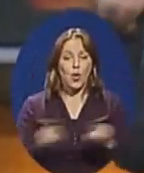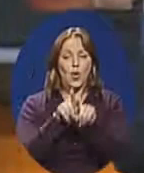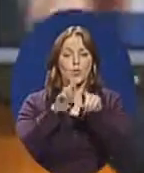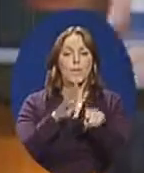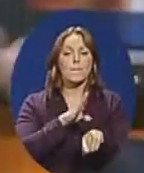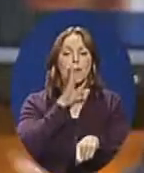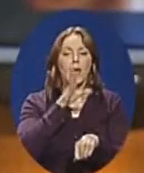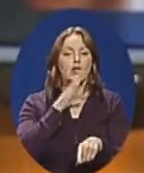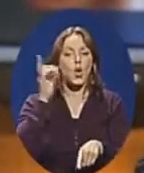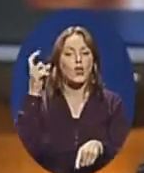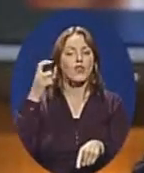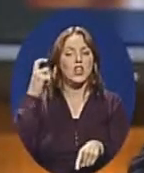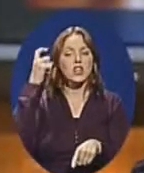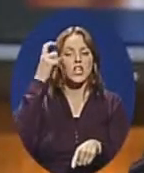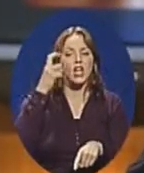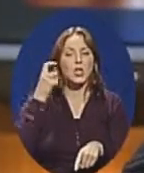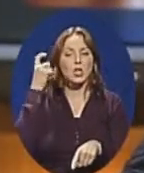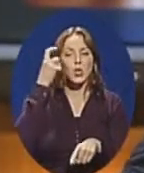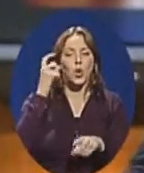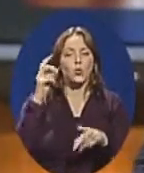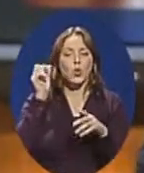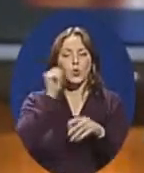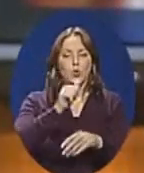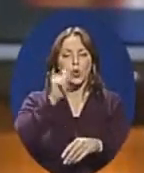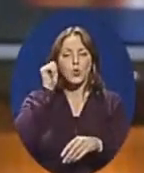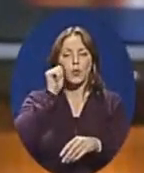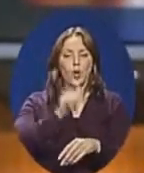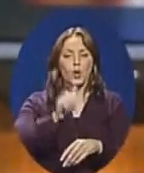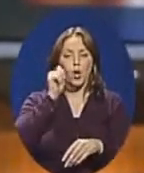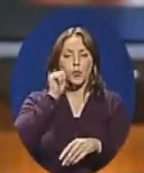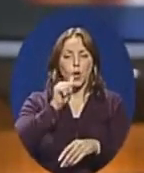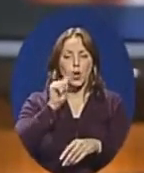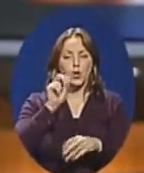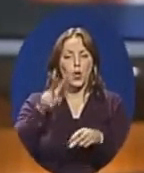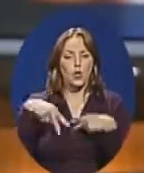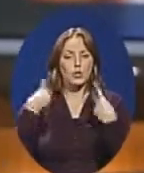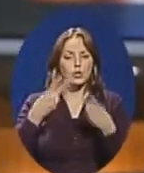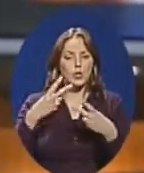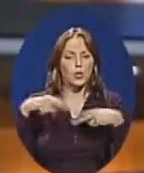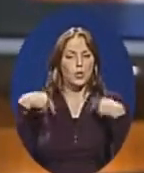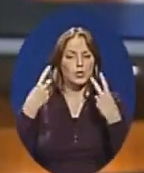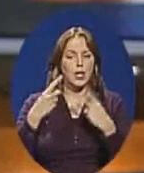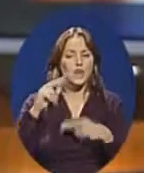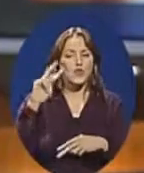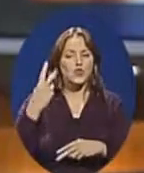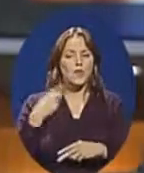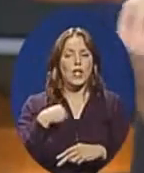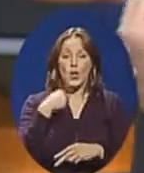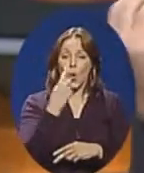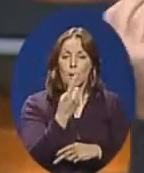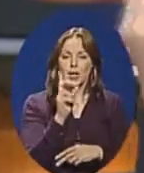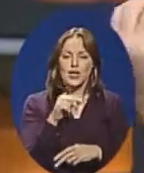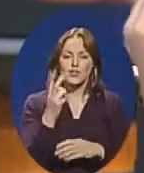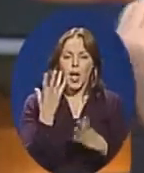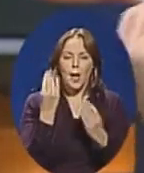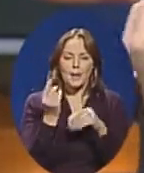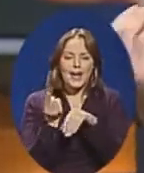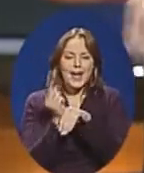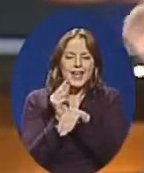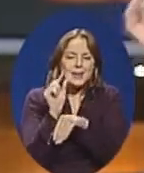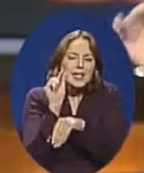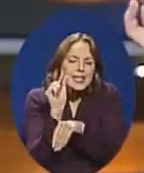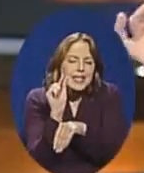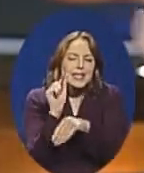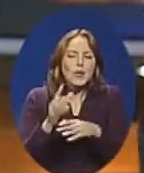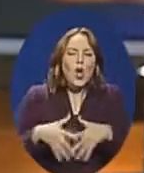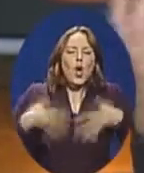בעיות ותהיות חוזרות יום ביומו, אבל שוב אני חוזר ואומר, יש הרבה מהקטנות, מהרגעים הקטנים,